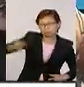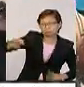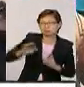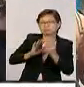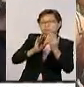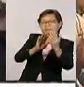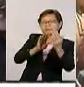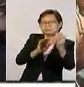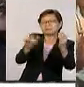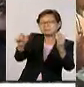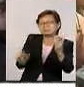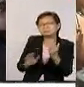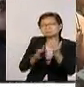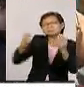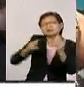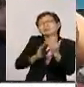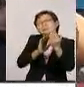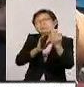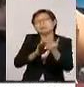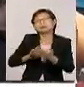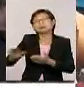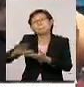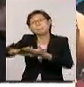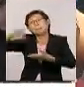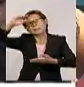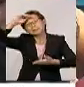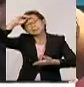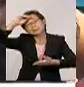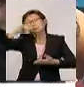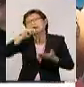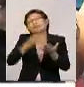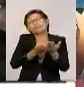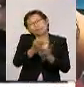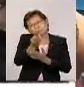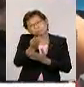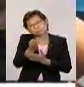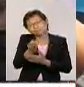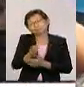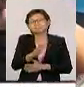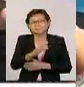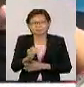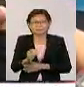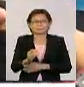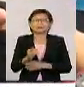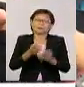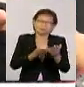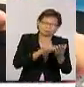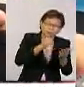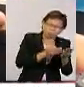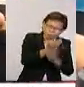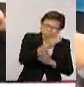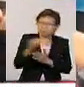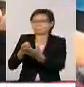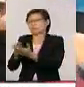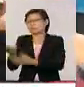oleh Allahyarham. Beliau mendapat pendidikan yang tidak formal dan yang formal.